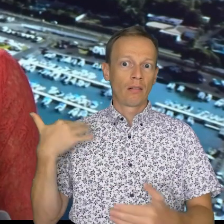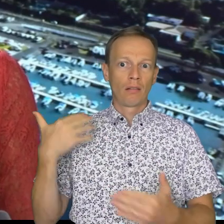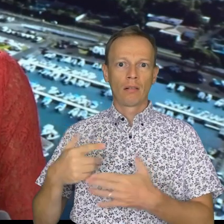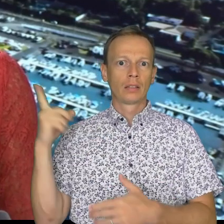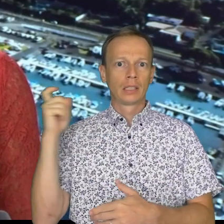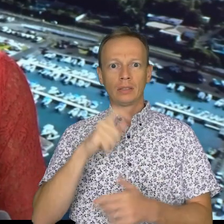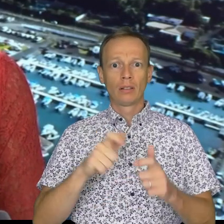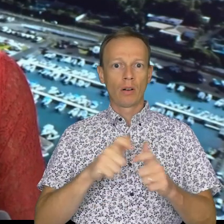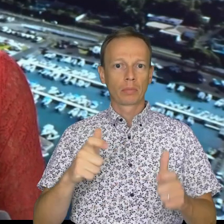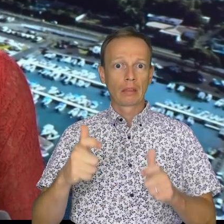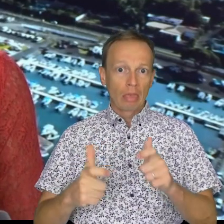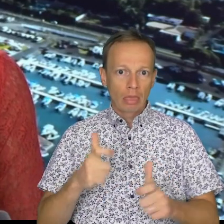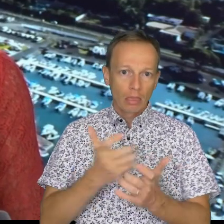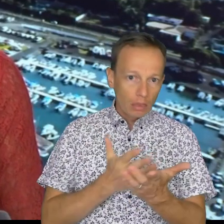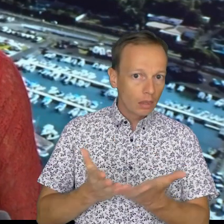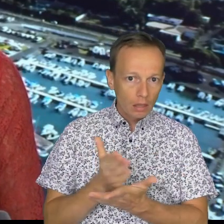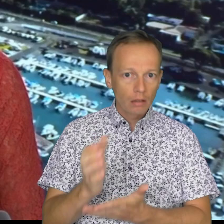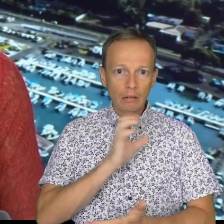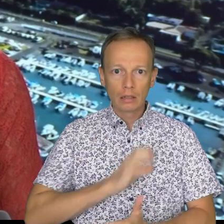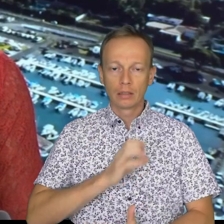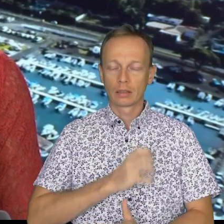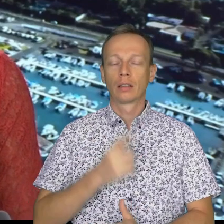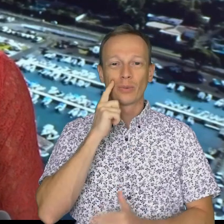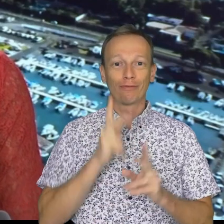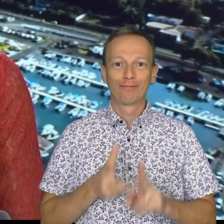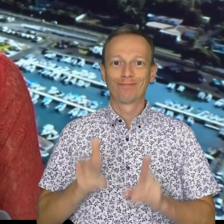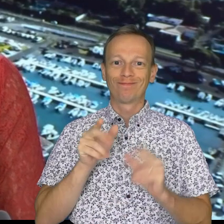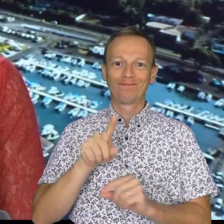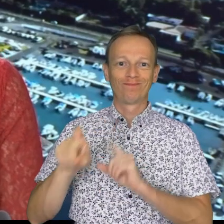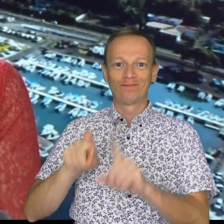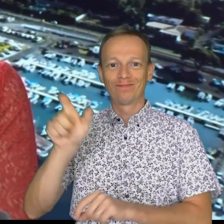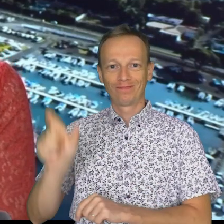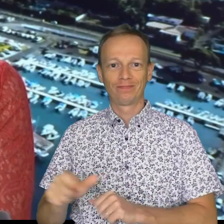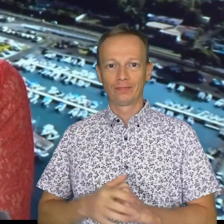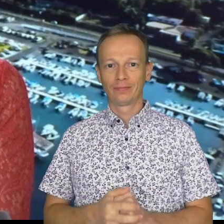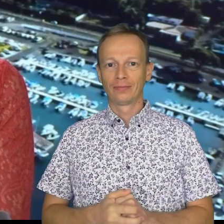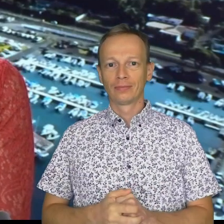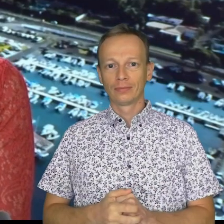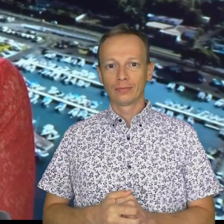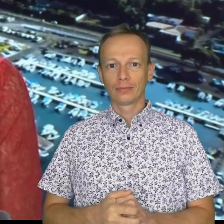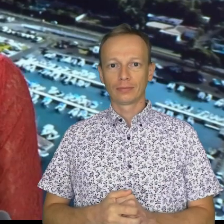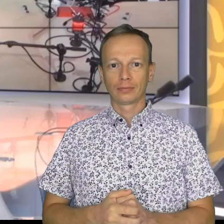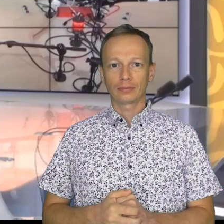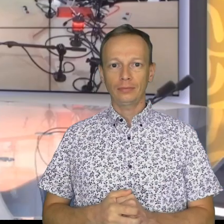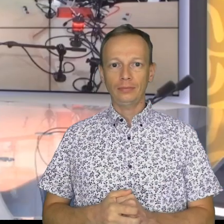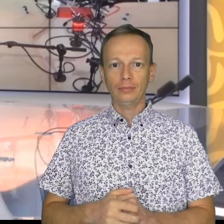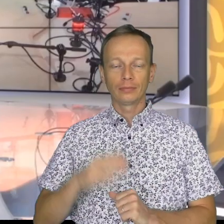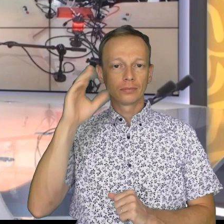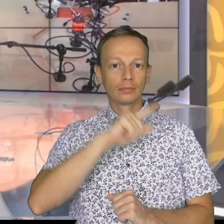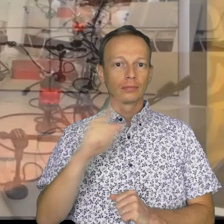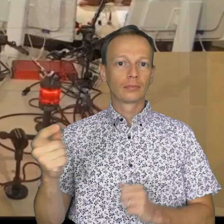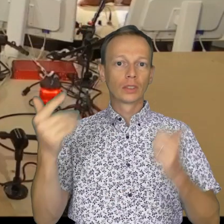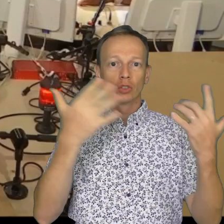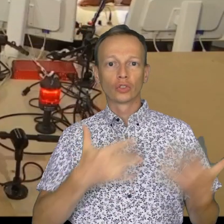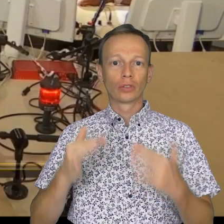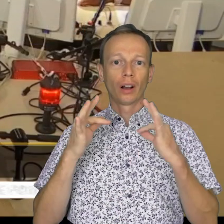tant bien que mal, tentent de survivre à cette situation. On écoute cet extrait interviewé par Ibrahim Amenadzi. Il faut juste se rappeler